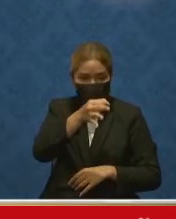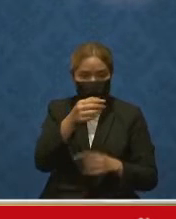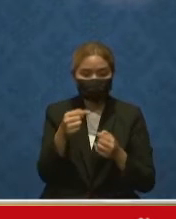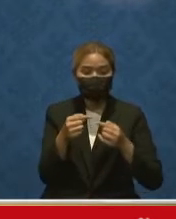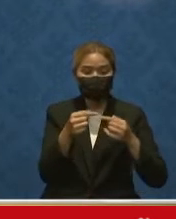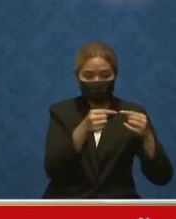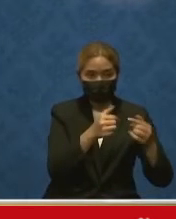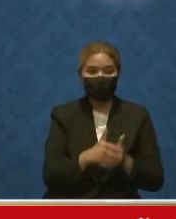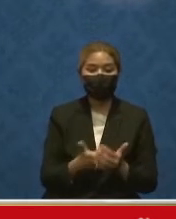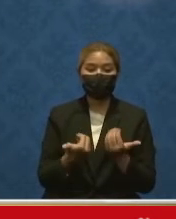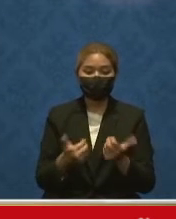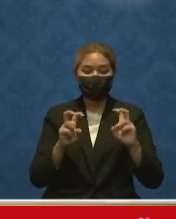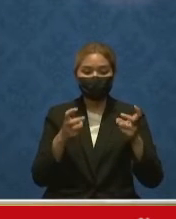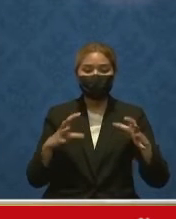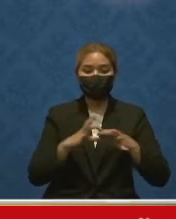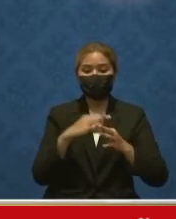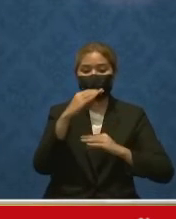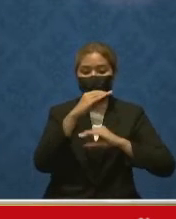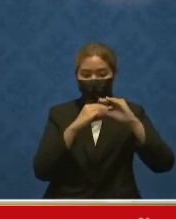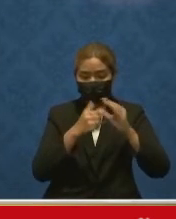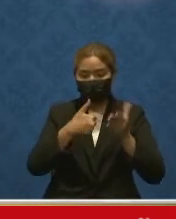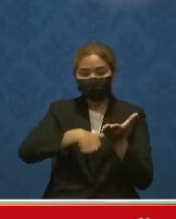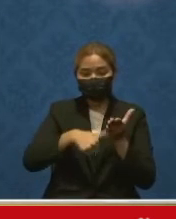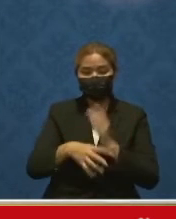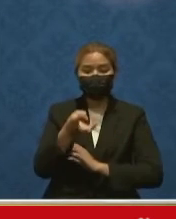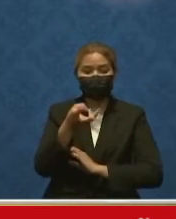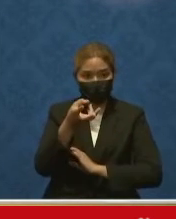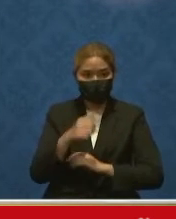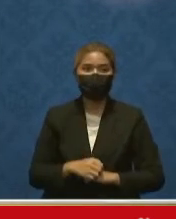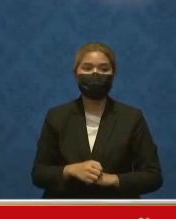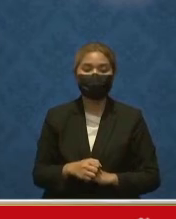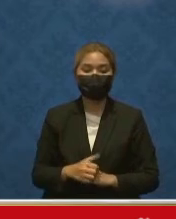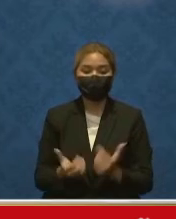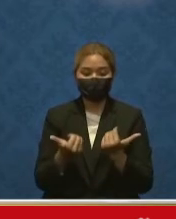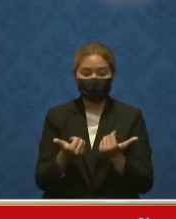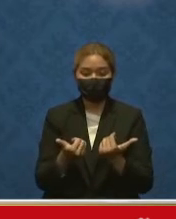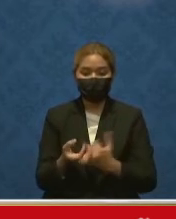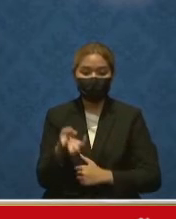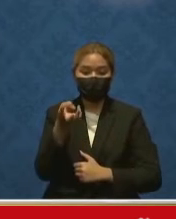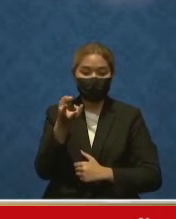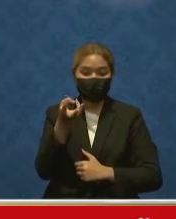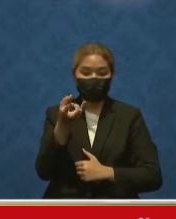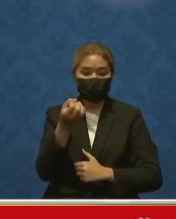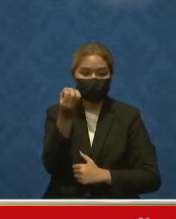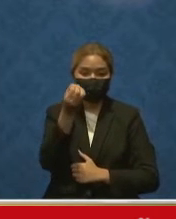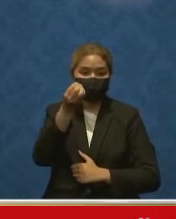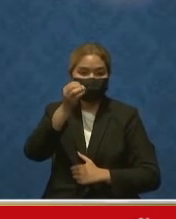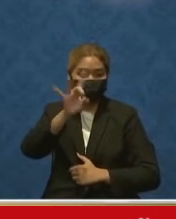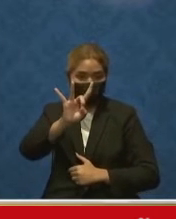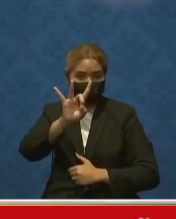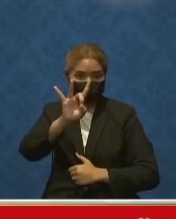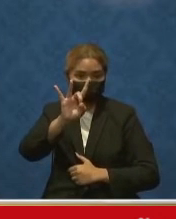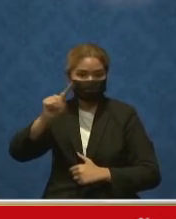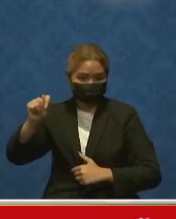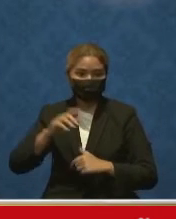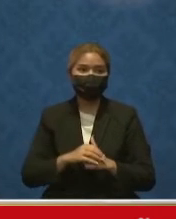มันมีจำนวนมากท่านประธานนะผมเรียนก็เข้า 18ล้านตันเนี่ยเค้าจะเหลือขาย 20บาทนะครับกิโล